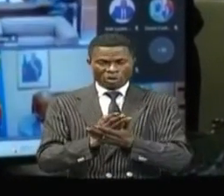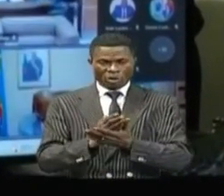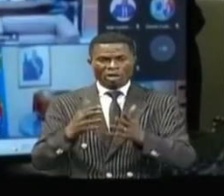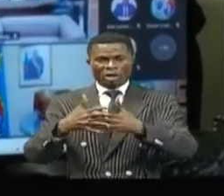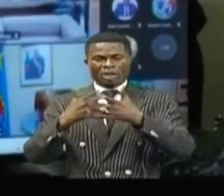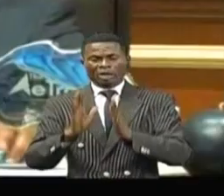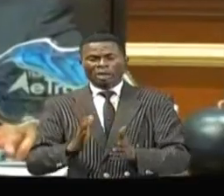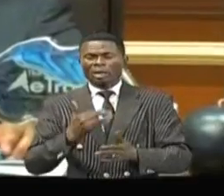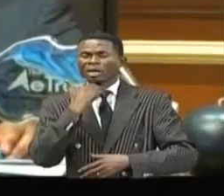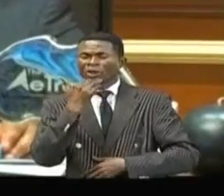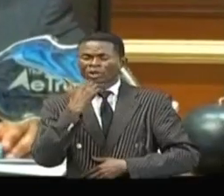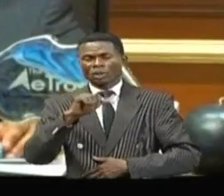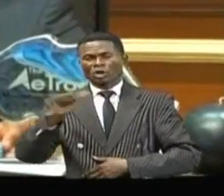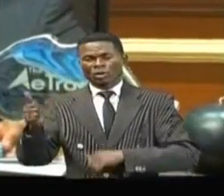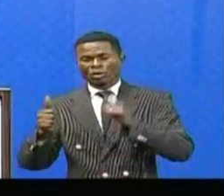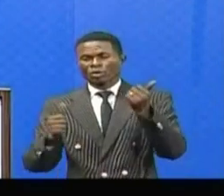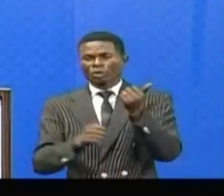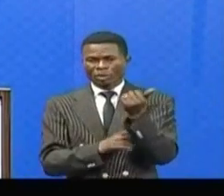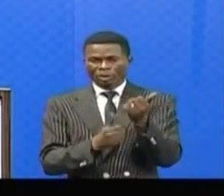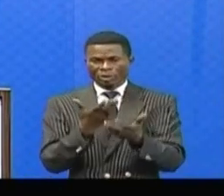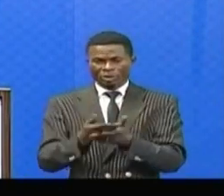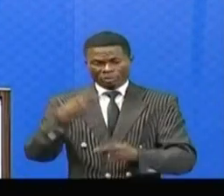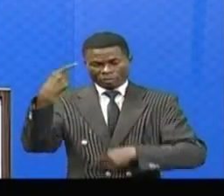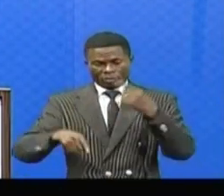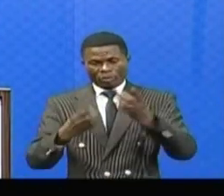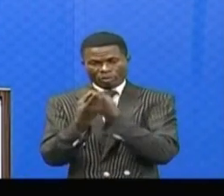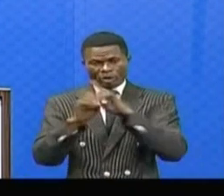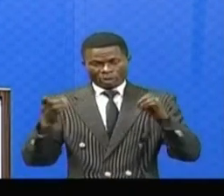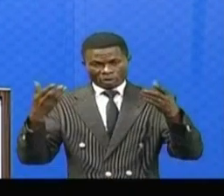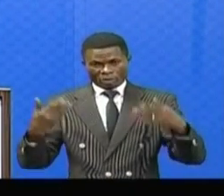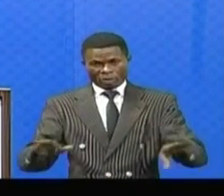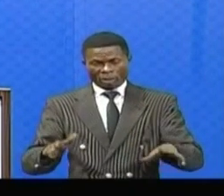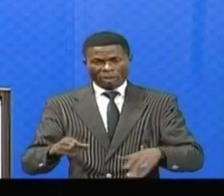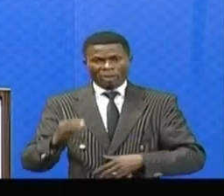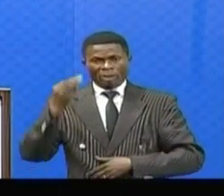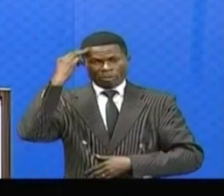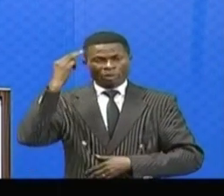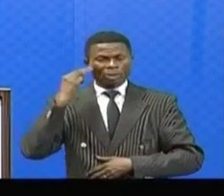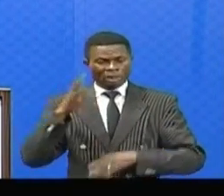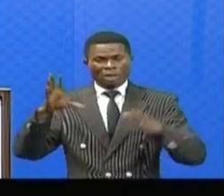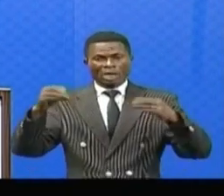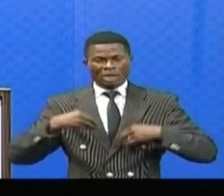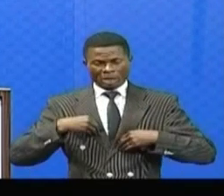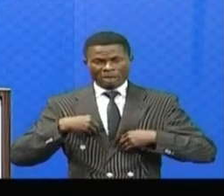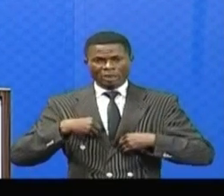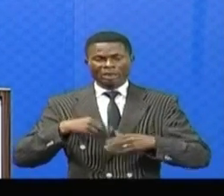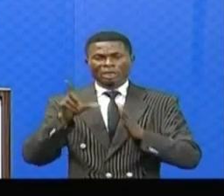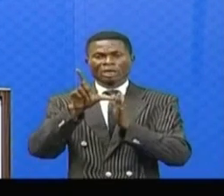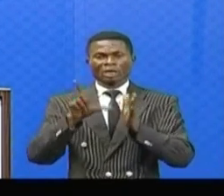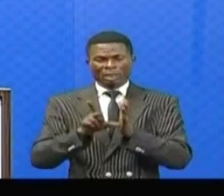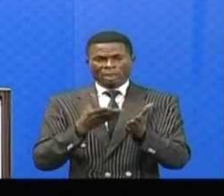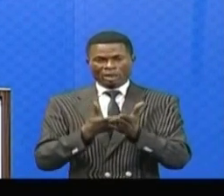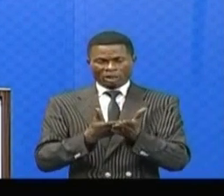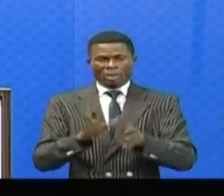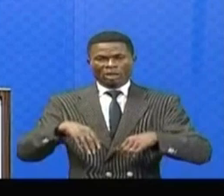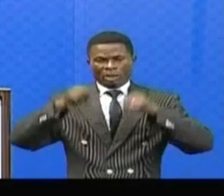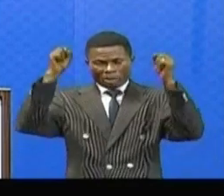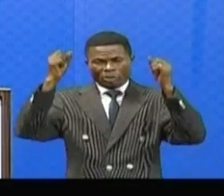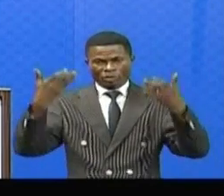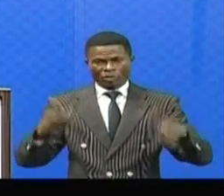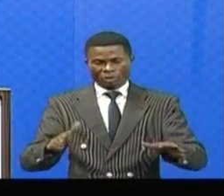partenaires bi ou multilatéraux. Après débat et délibération, ces projets de décret a aussi été